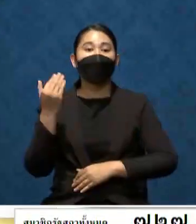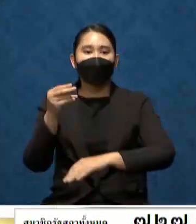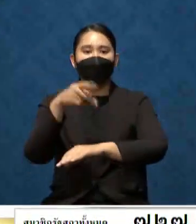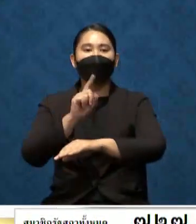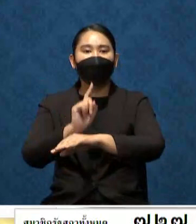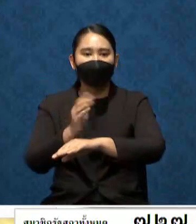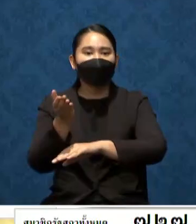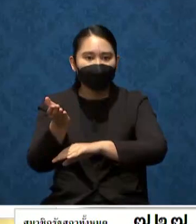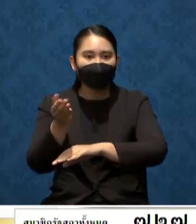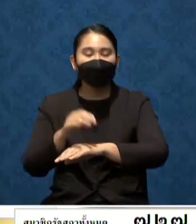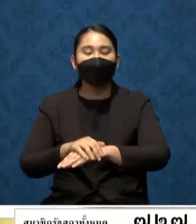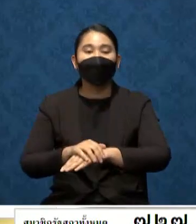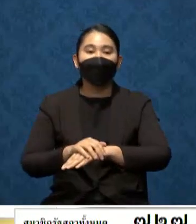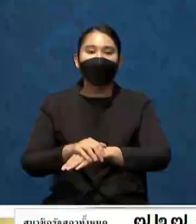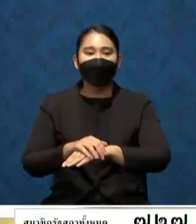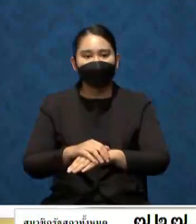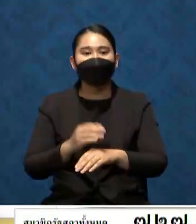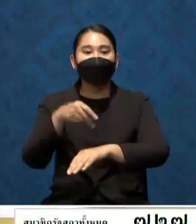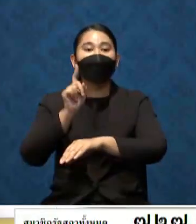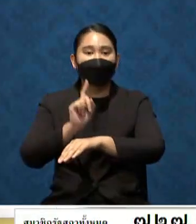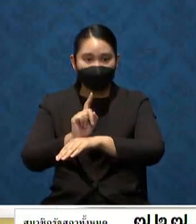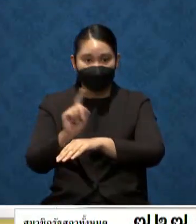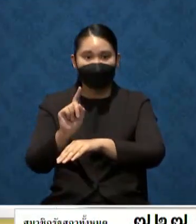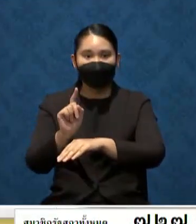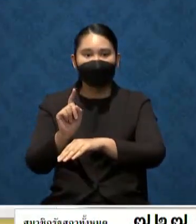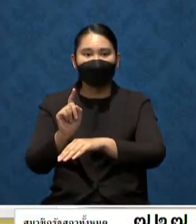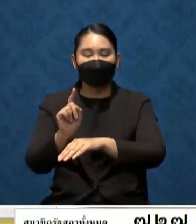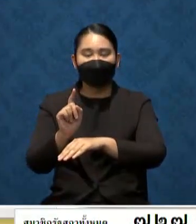าจจะยังที่ผู้ที่ทำหน้าที่ประธานอาจจะไม่ได้